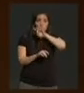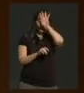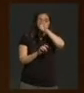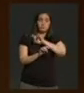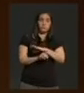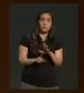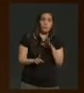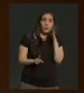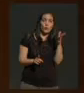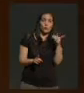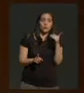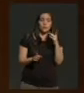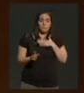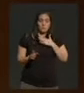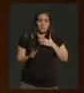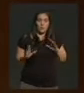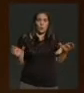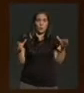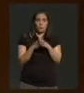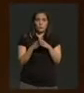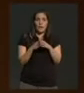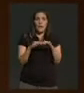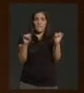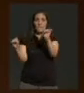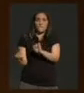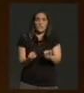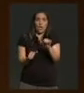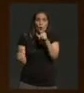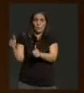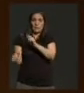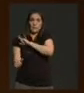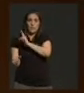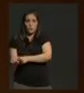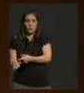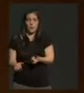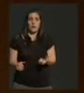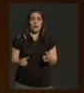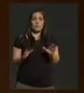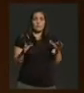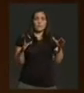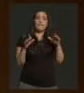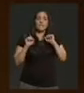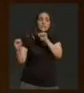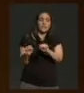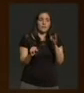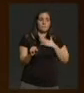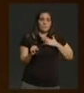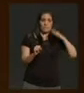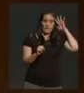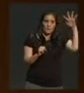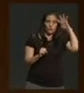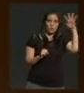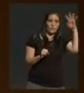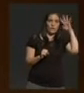kirol lehiakortasuna epe laburrerako begirako balizko etekin ekonomikoen aurretik ipintzen baldin baditu.